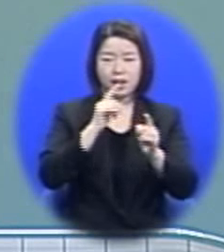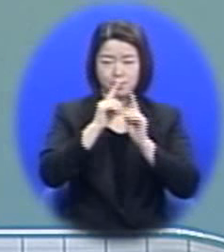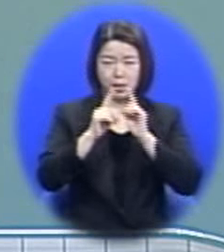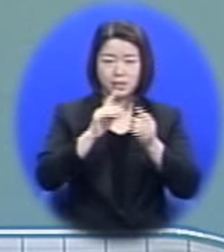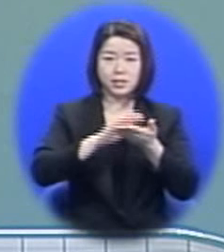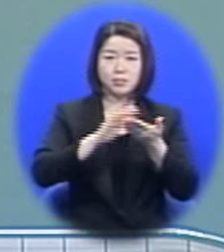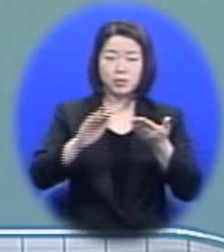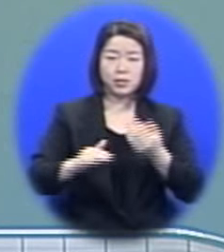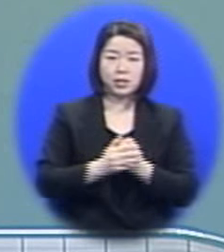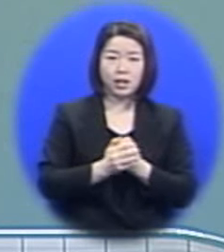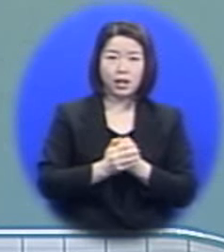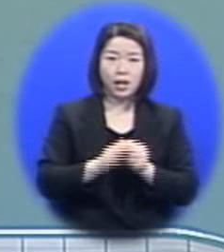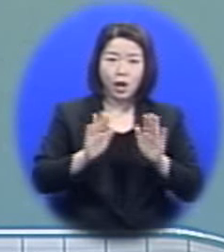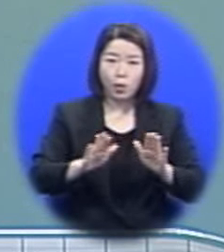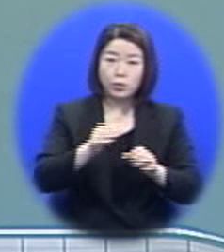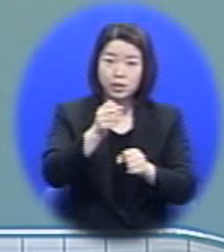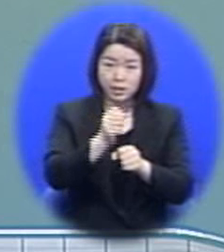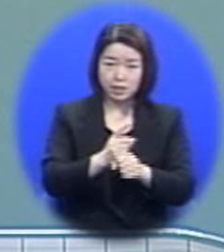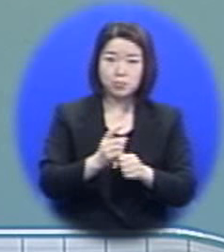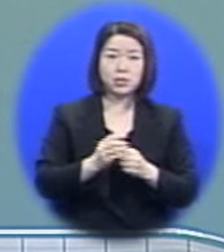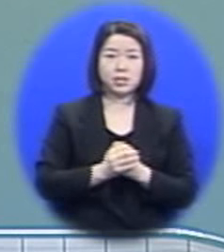오늘 뭐 이미